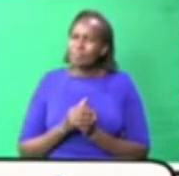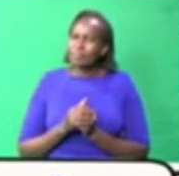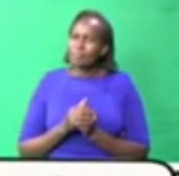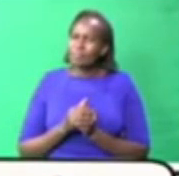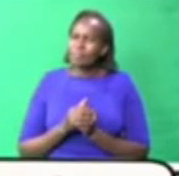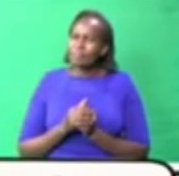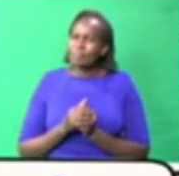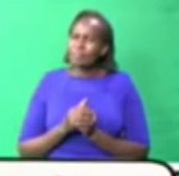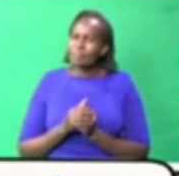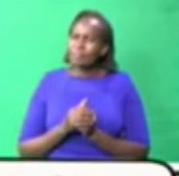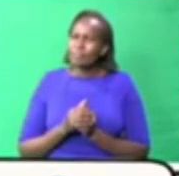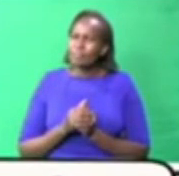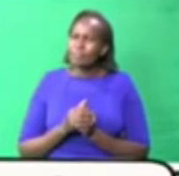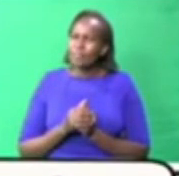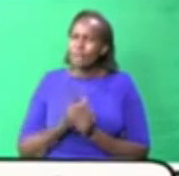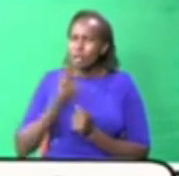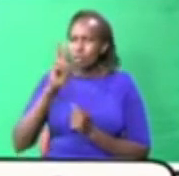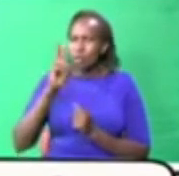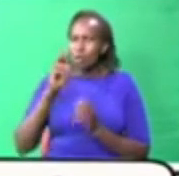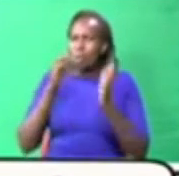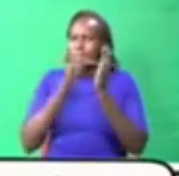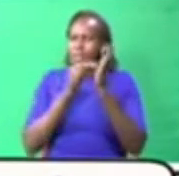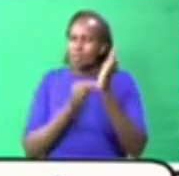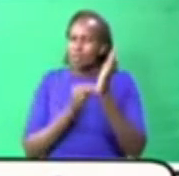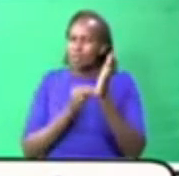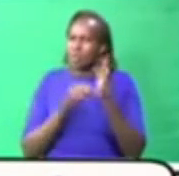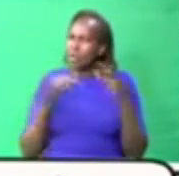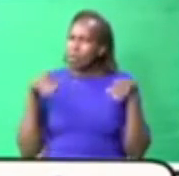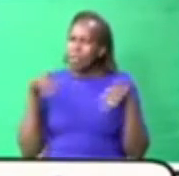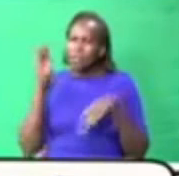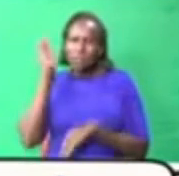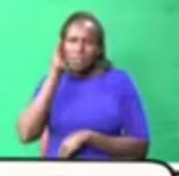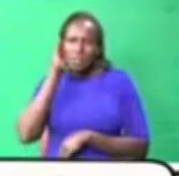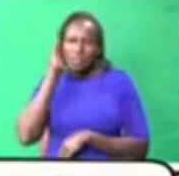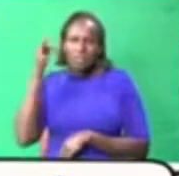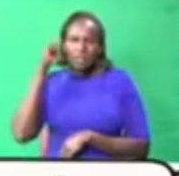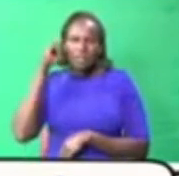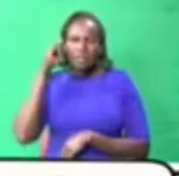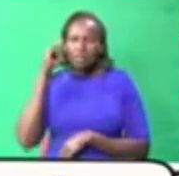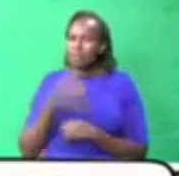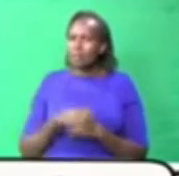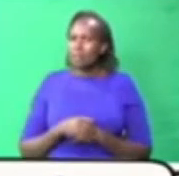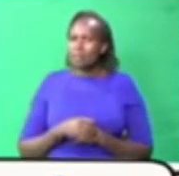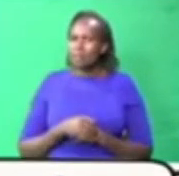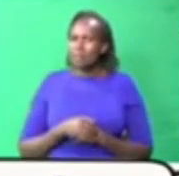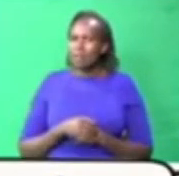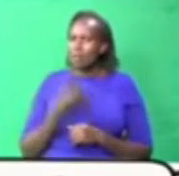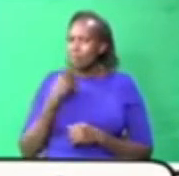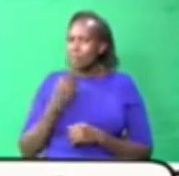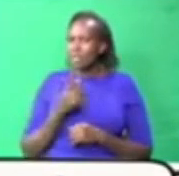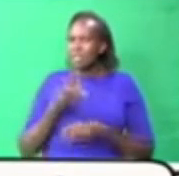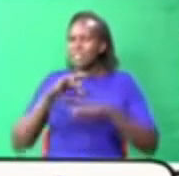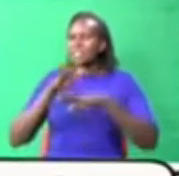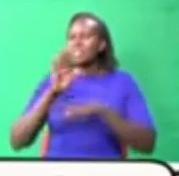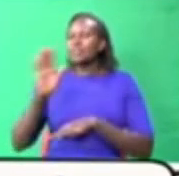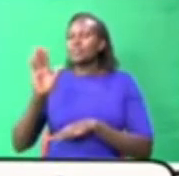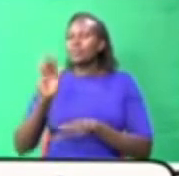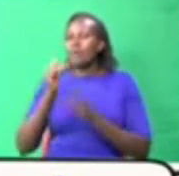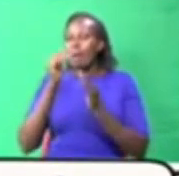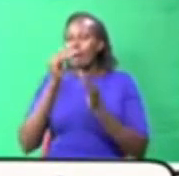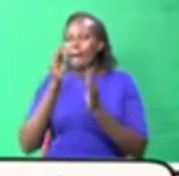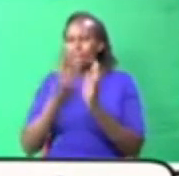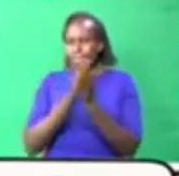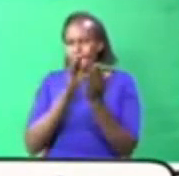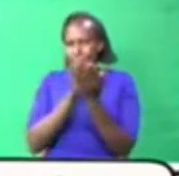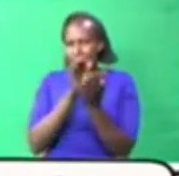ni 2 million. Akigojea kusikia simu imekata upande mwingine, akamwambia send me your bank details. Just